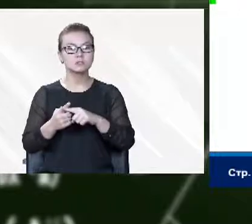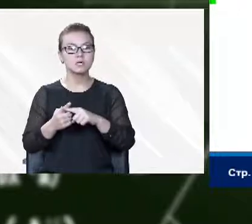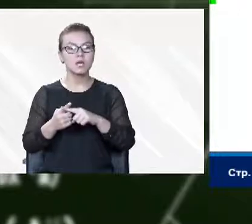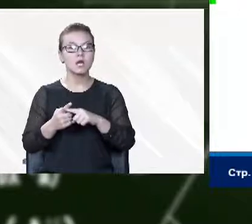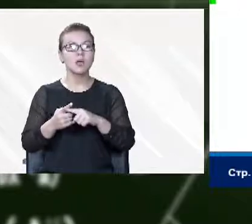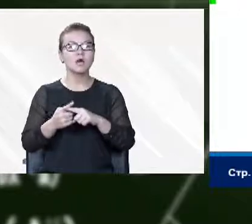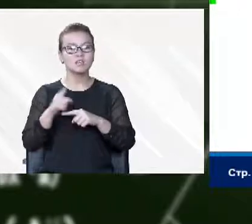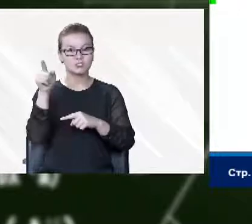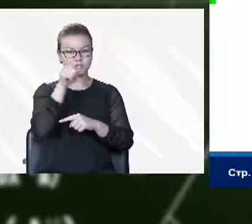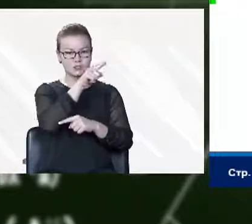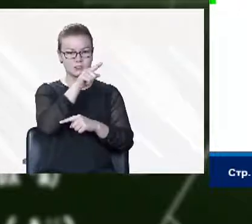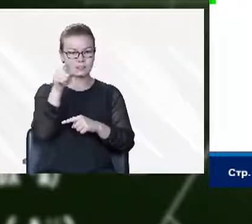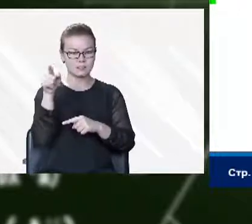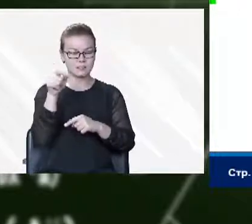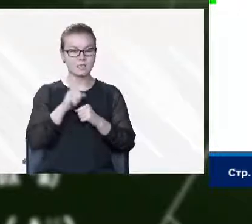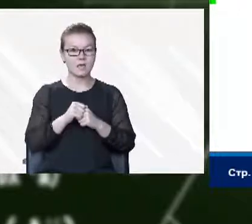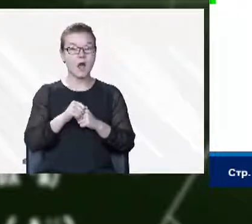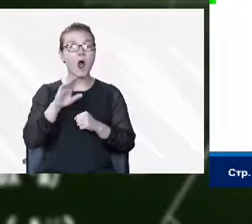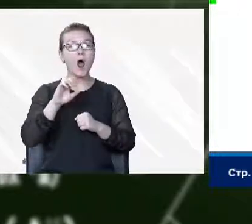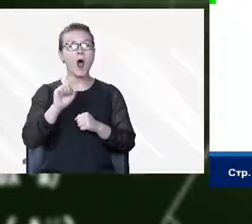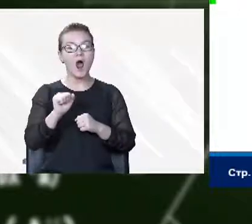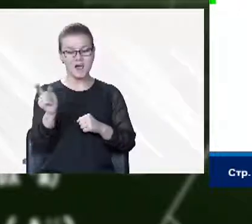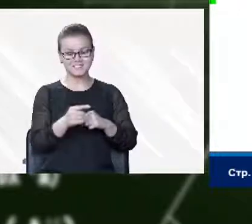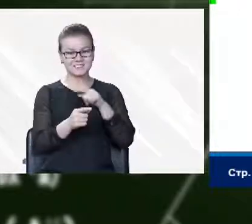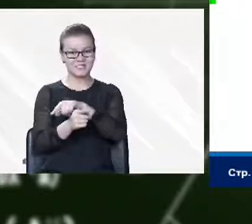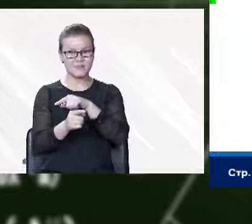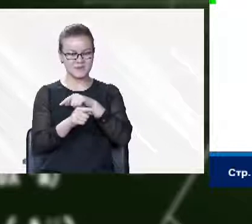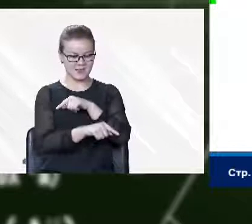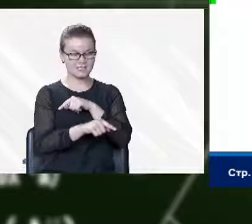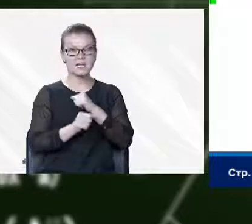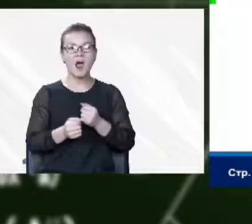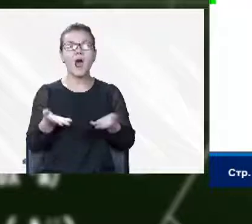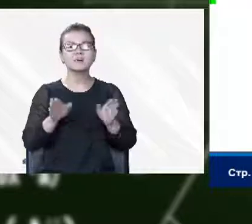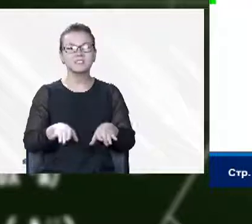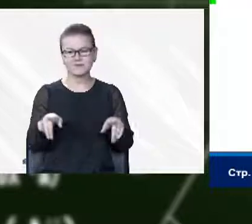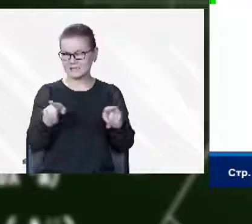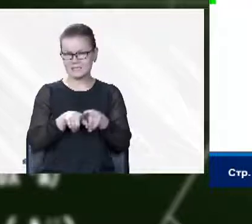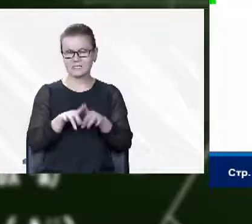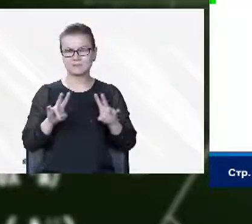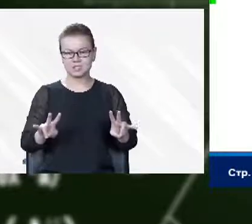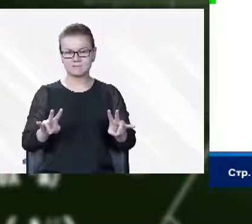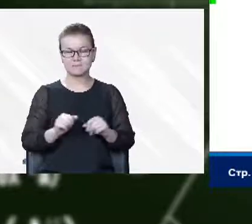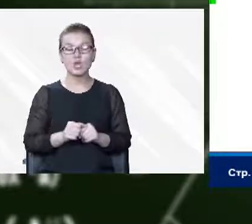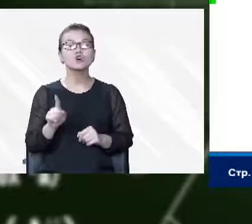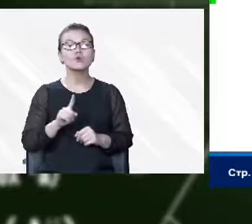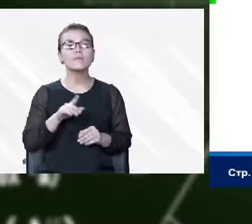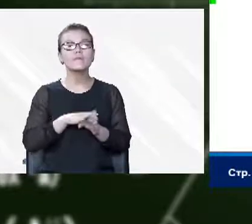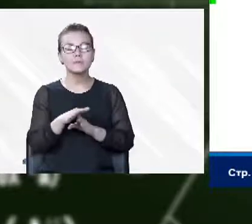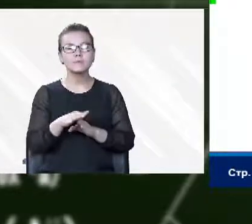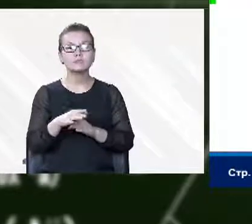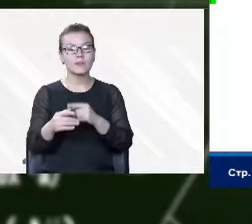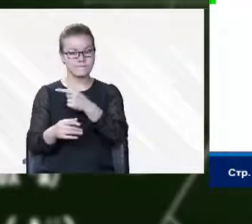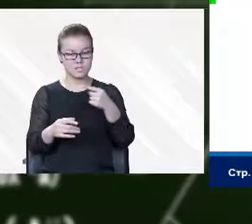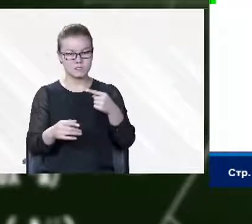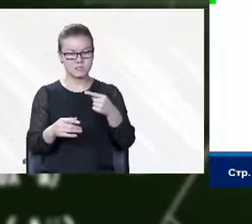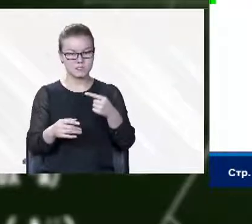сложить числители, а знаменатель оставить прежним. Чтобы выполнить